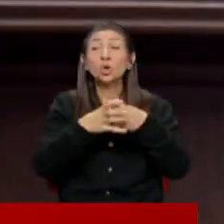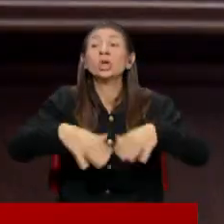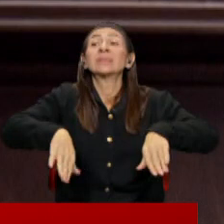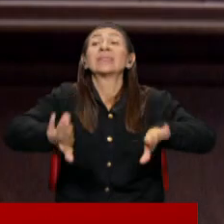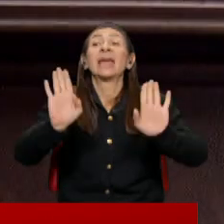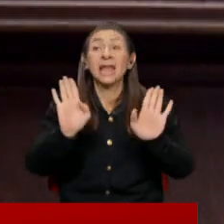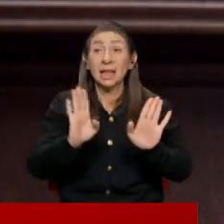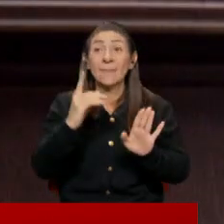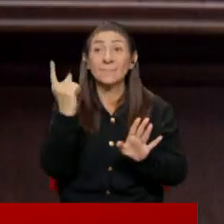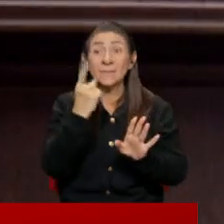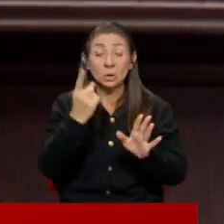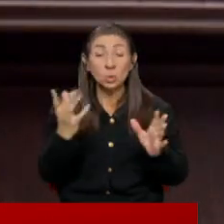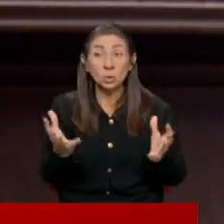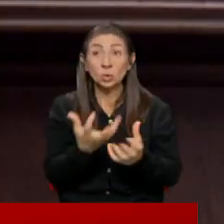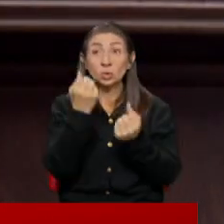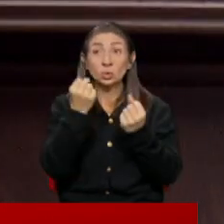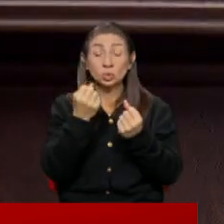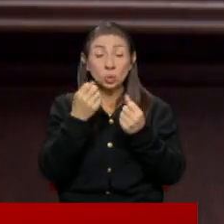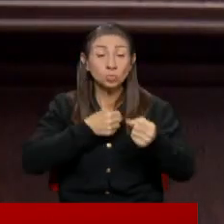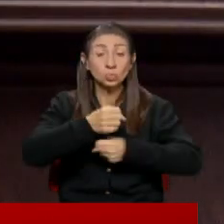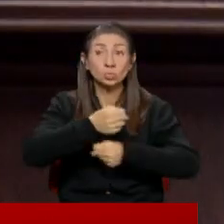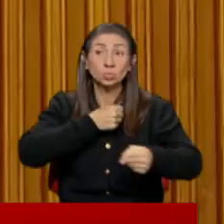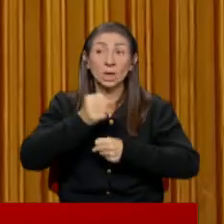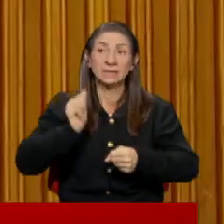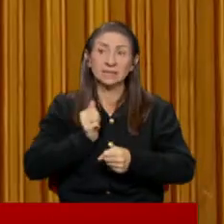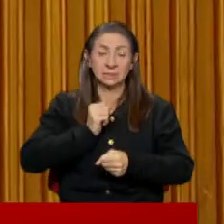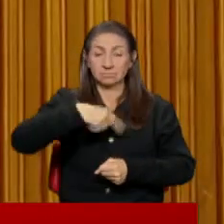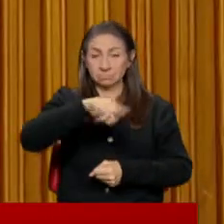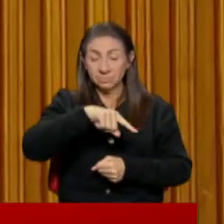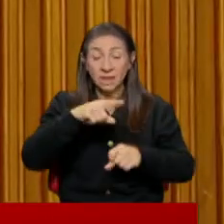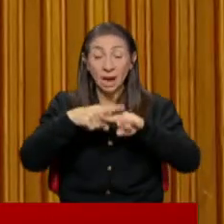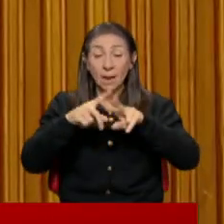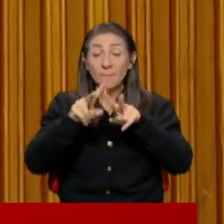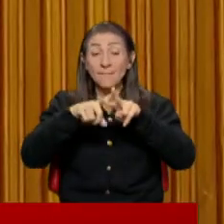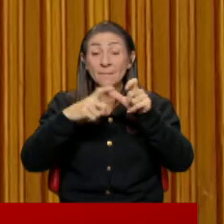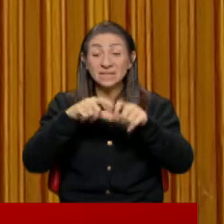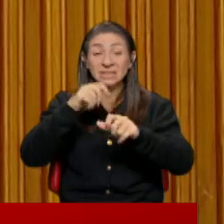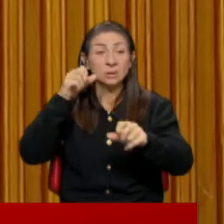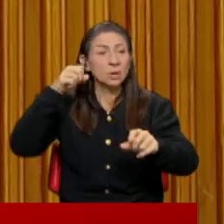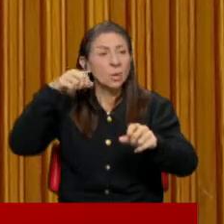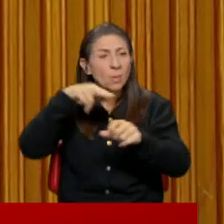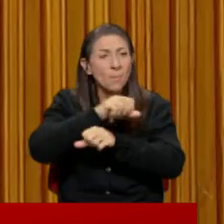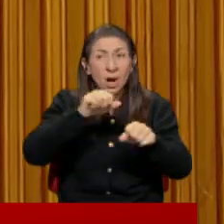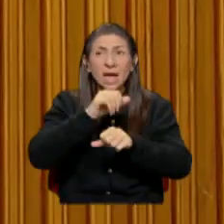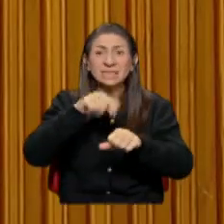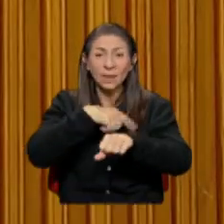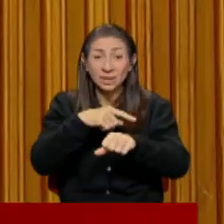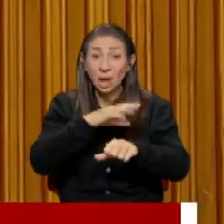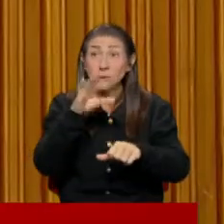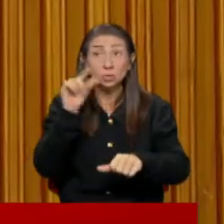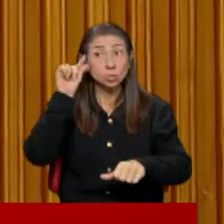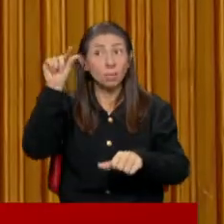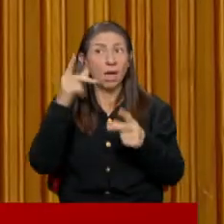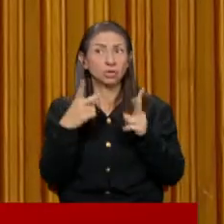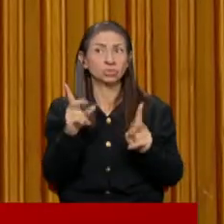değil, bir kurtuluş ve bir mücahitler grubu. Hamas'ın saldırılarının zamanlaması her türlü